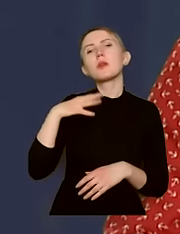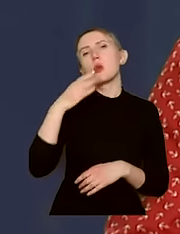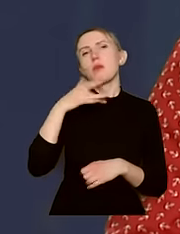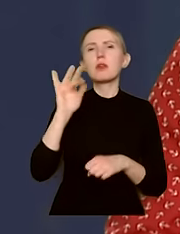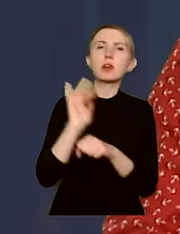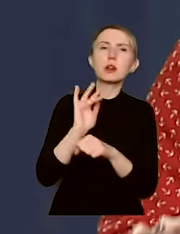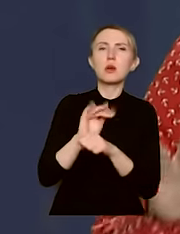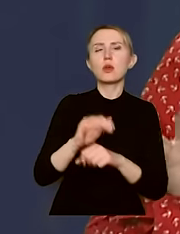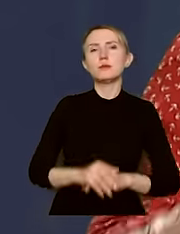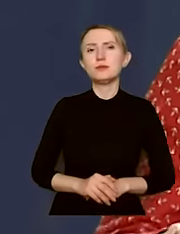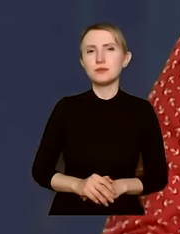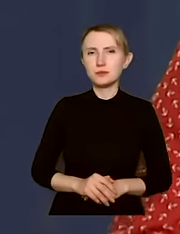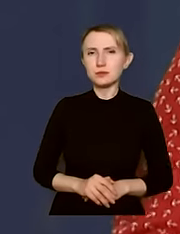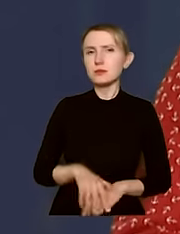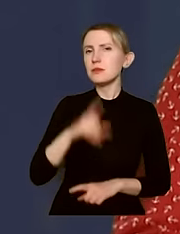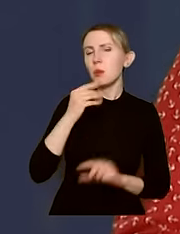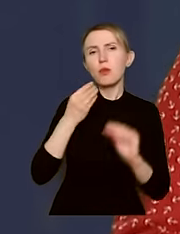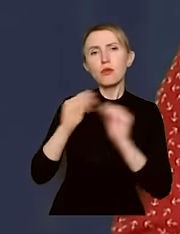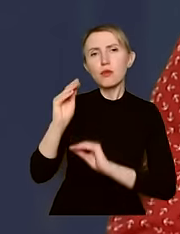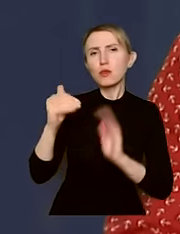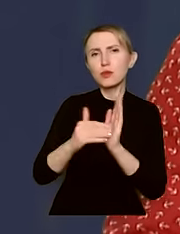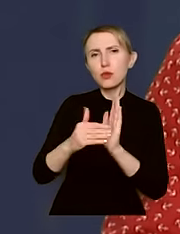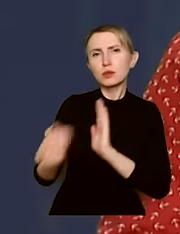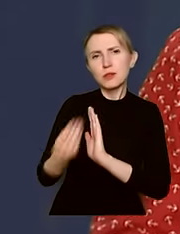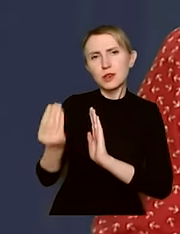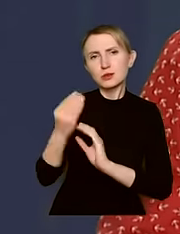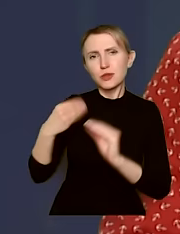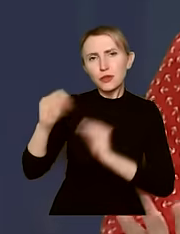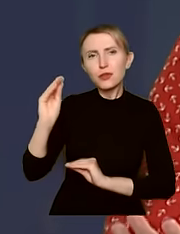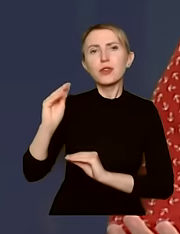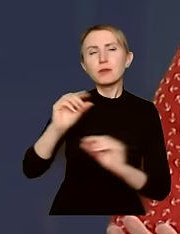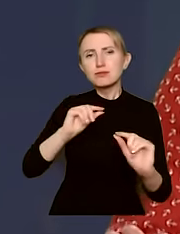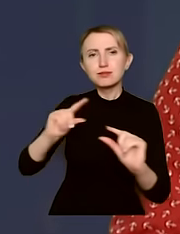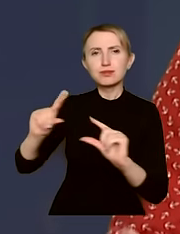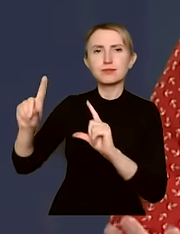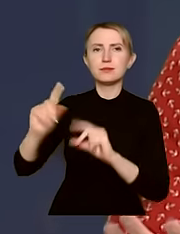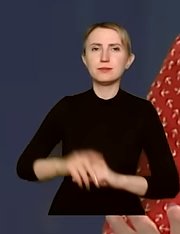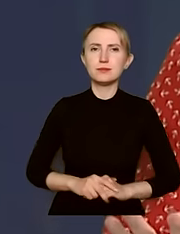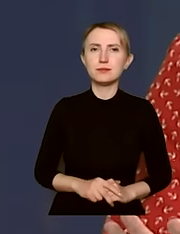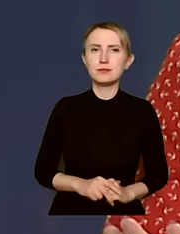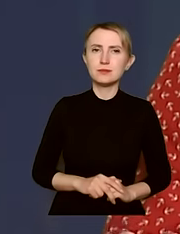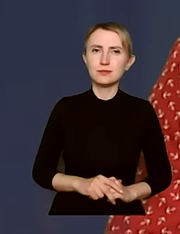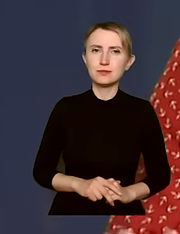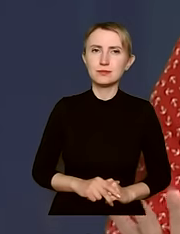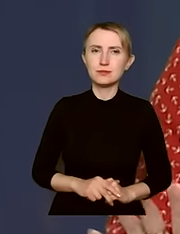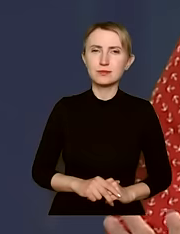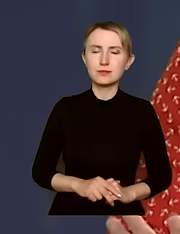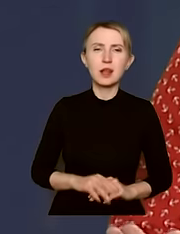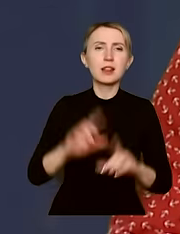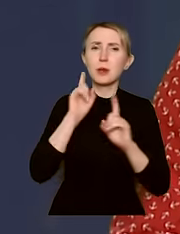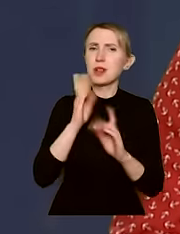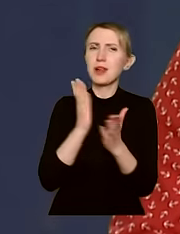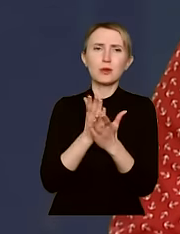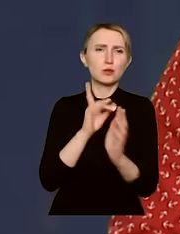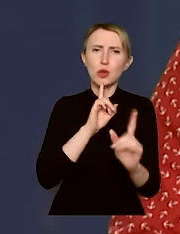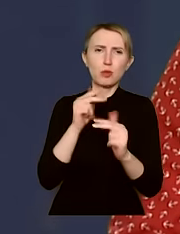tak, to że podnoszenie za późno i za mało powinno być jeszcze bardziej radykalnie podniesione. To naprawdę już to zostawmy, bo nie wiadomo,